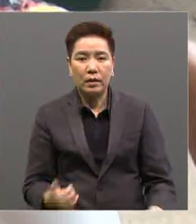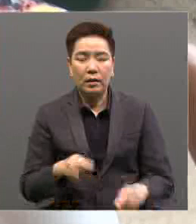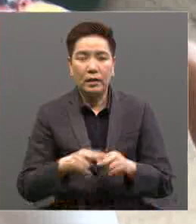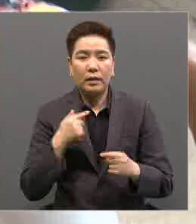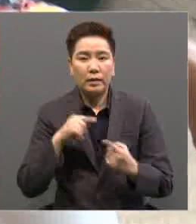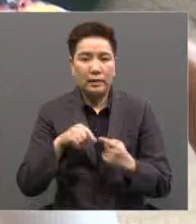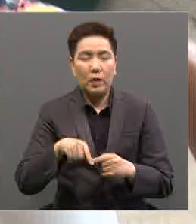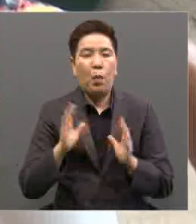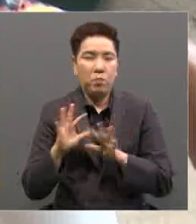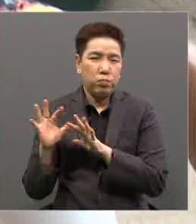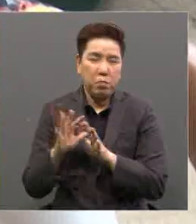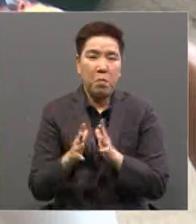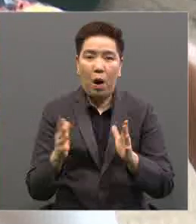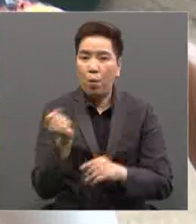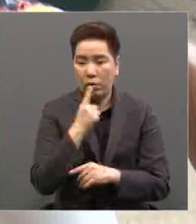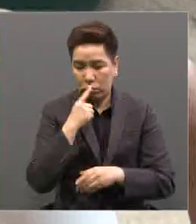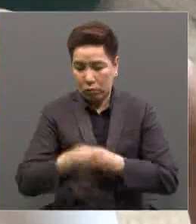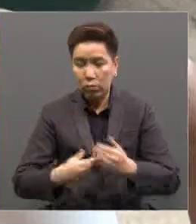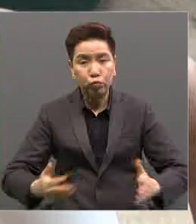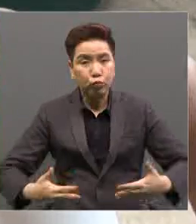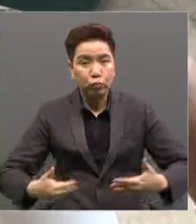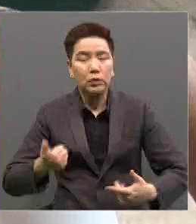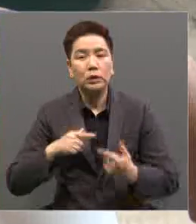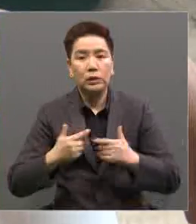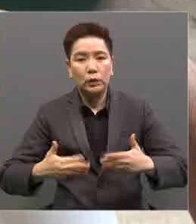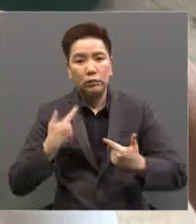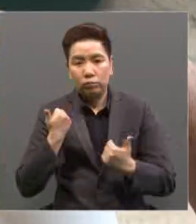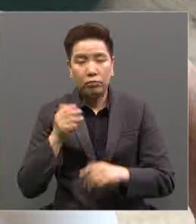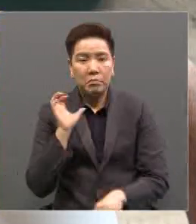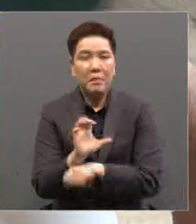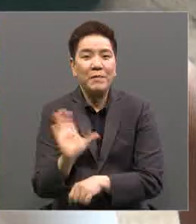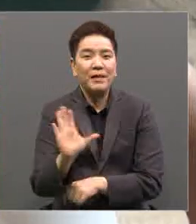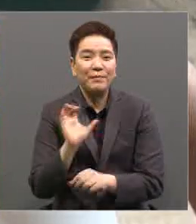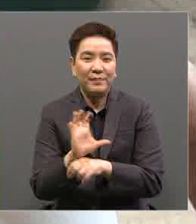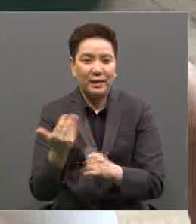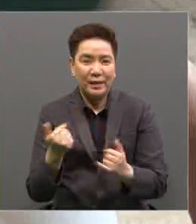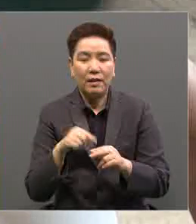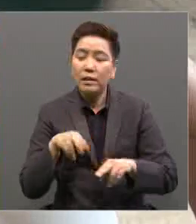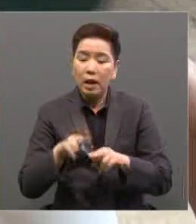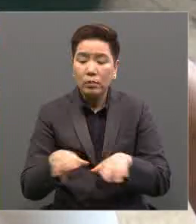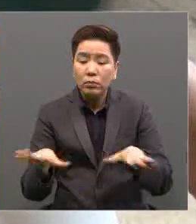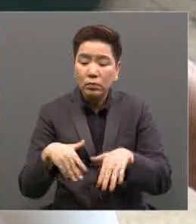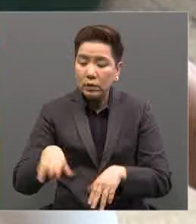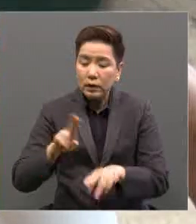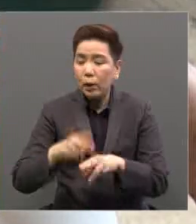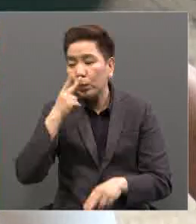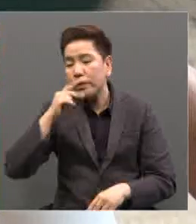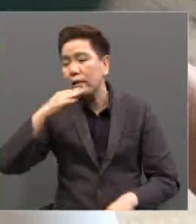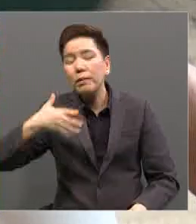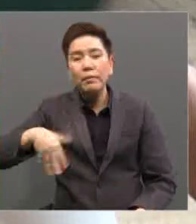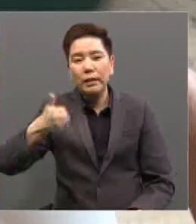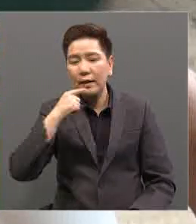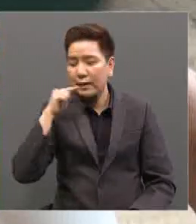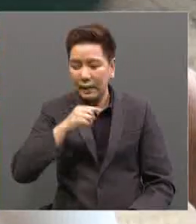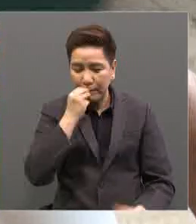จ้ะเยอะขึ้นค่ะขายดีมากได้ไม่บังคับนั่งเฉยๆก็ได้นั่งดูน้ำดูทะเล